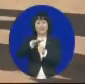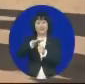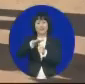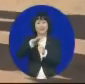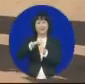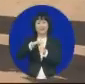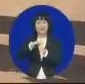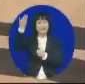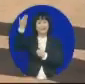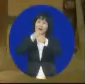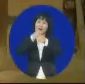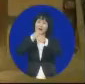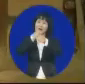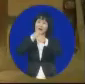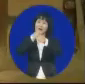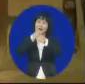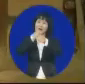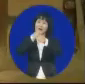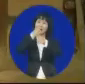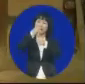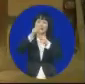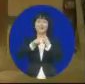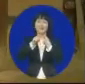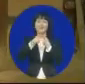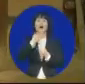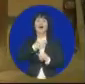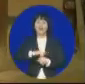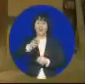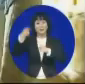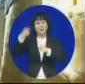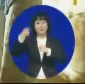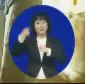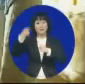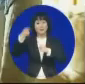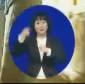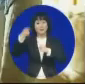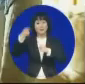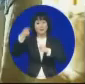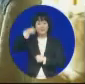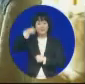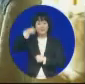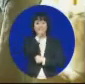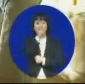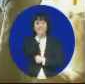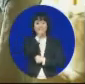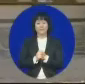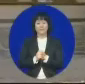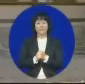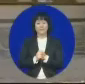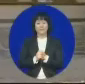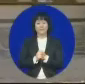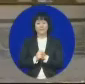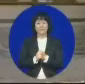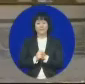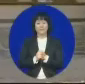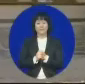지혜와 숨길 으 또 외국 관광객들은 한국의 전통문화를 보고 느낄 수 있습니다